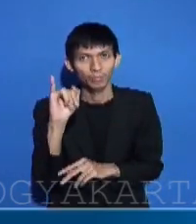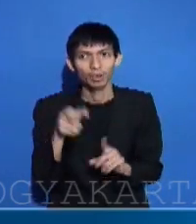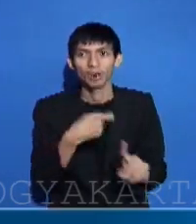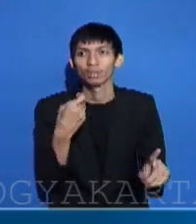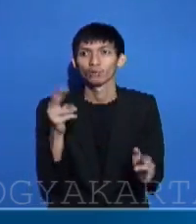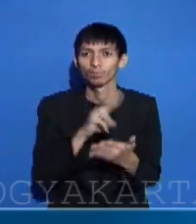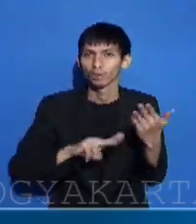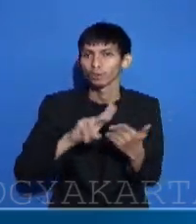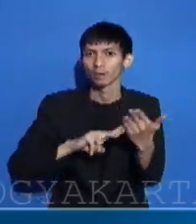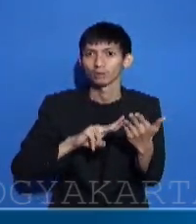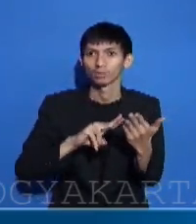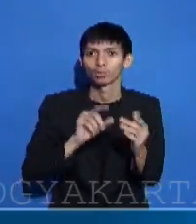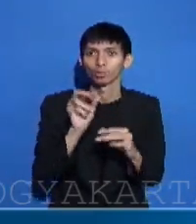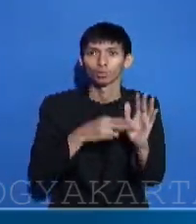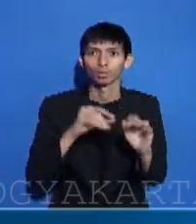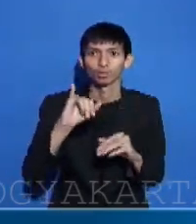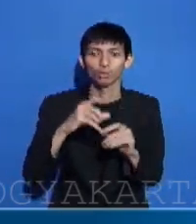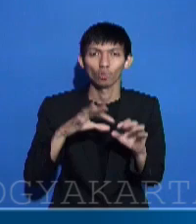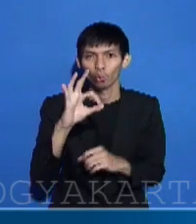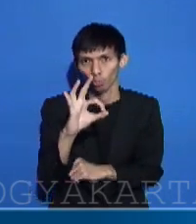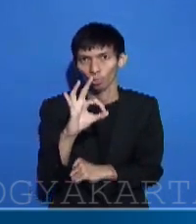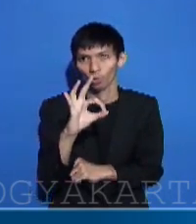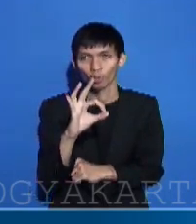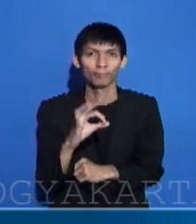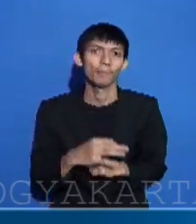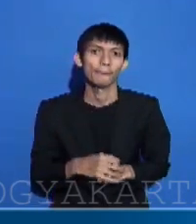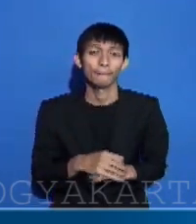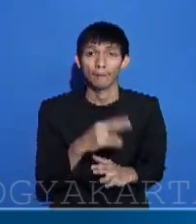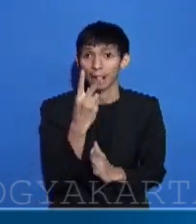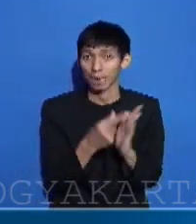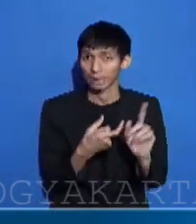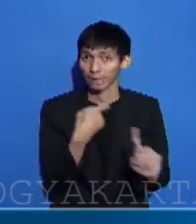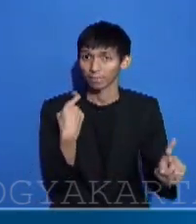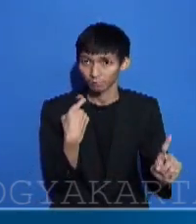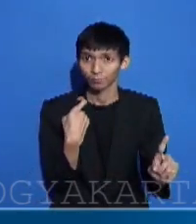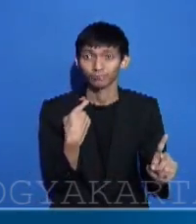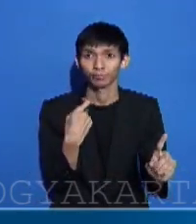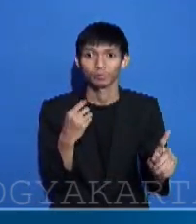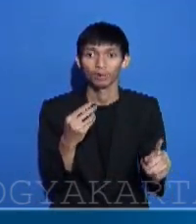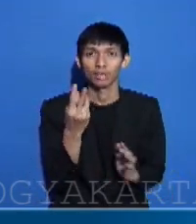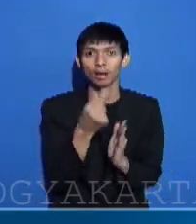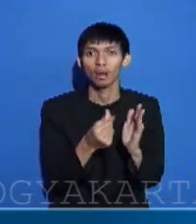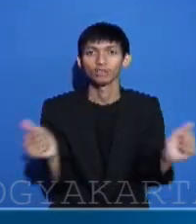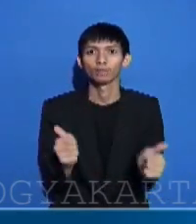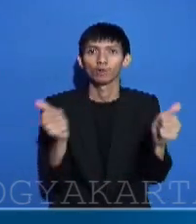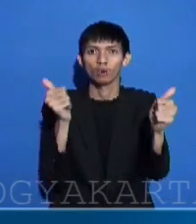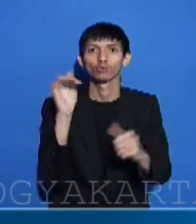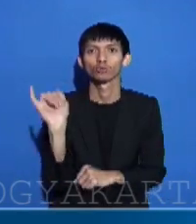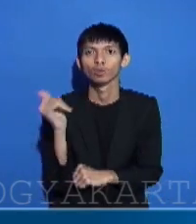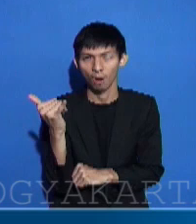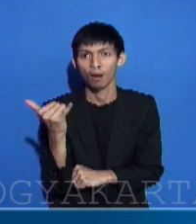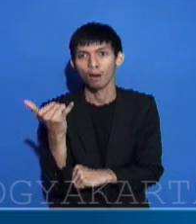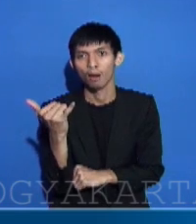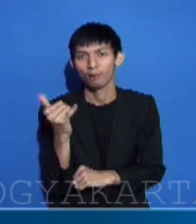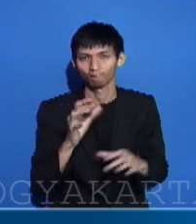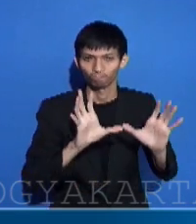UNRIO yang pendanaannya bersumber dari Dana Keistimewaan Danais tahun anggaran 2023. Ruang laktasi Sehati merupakan